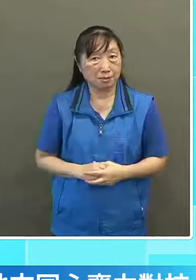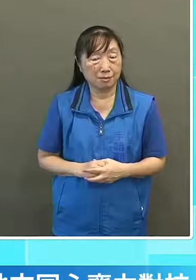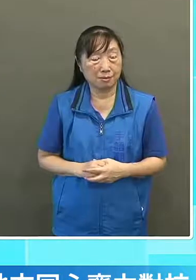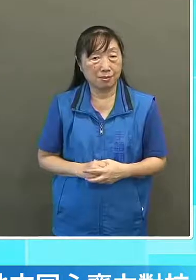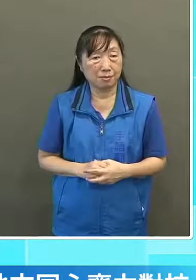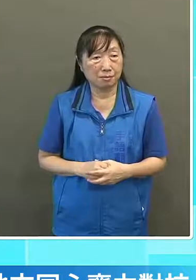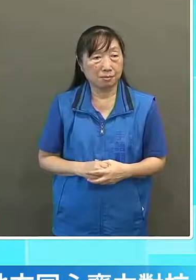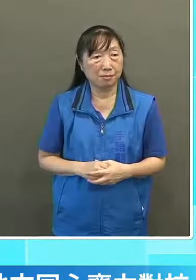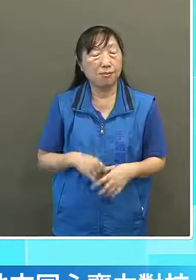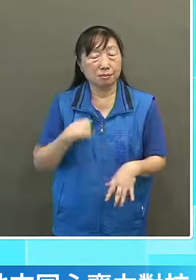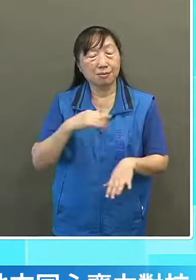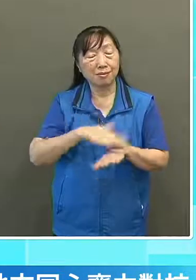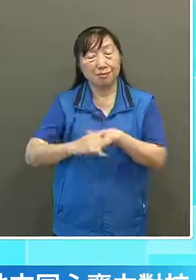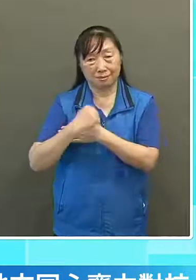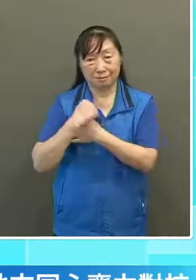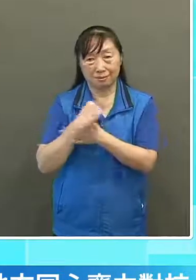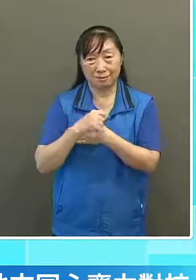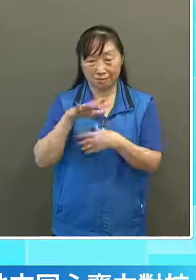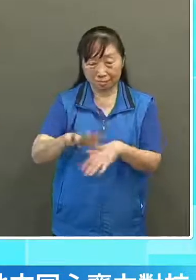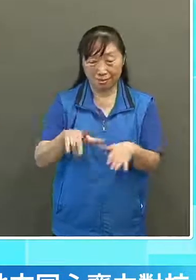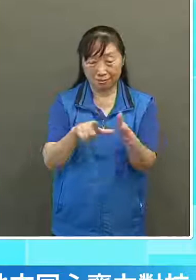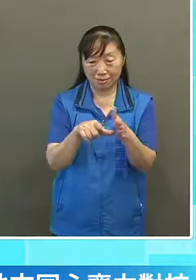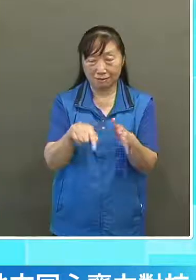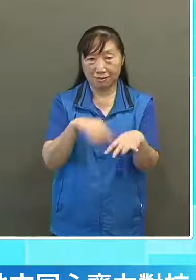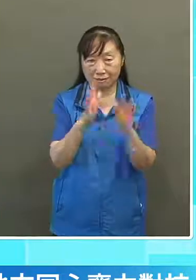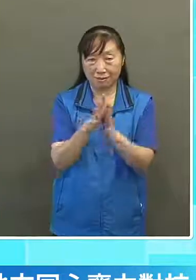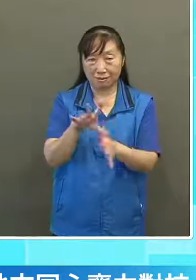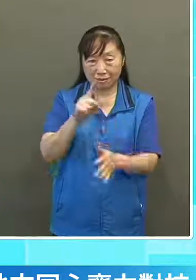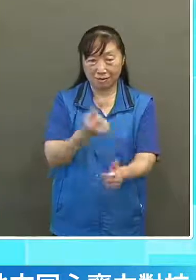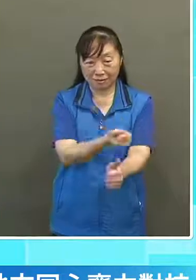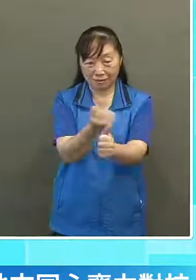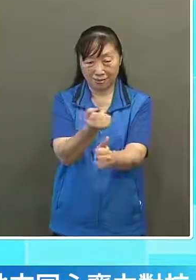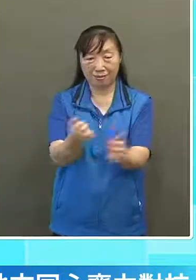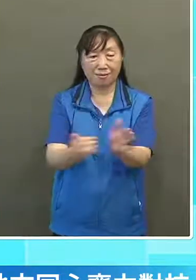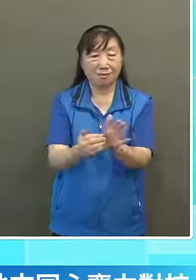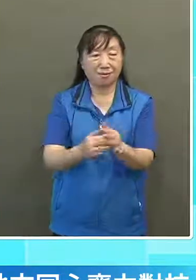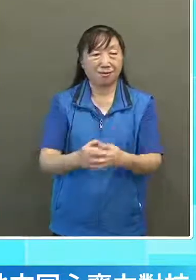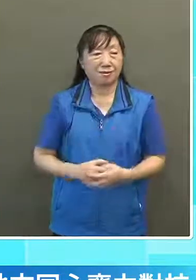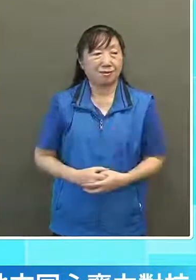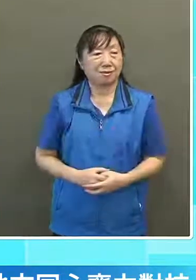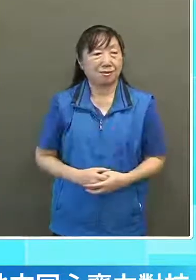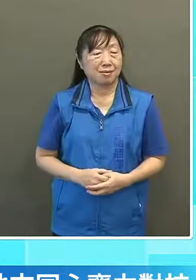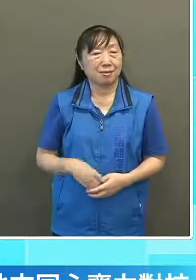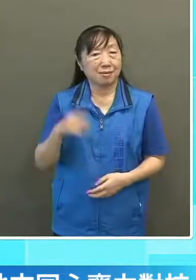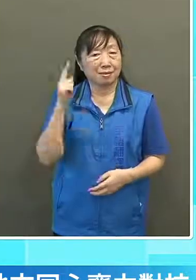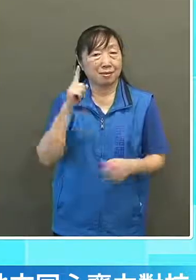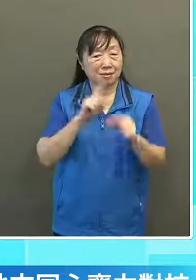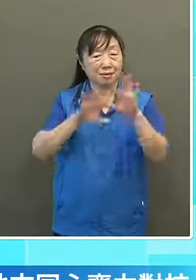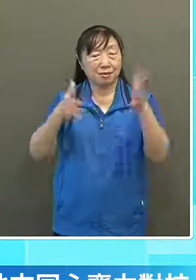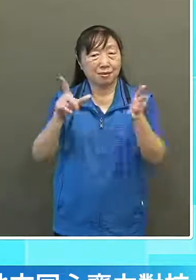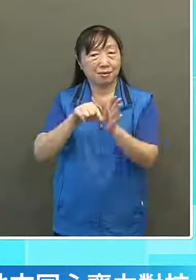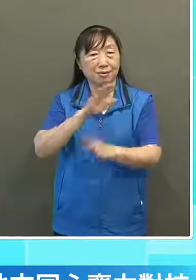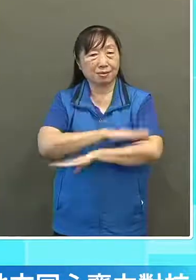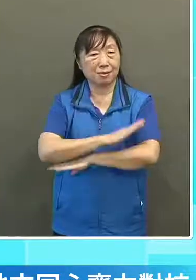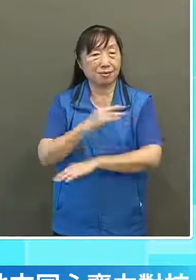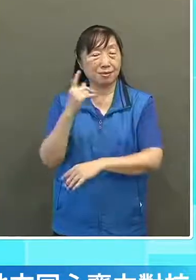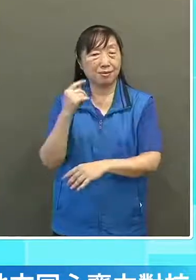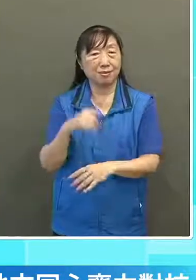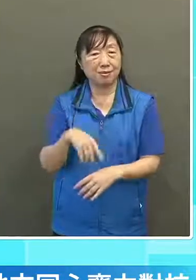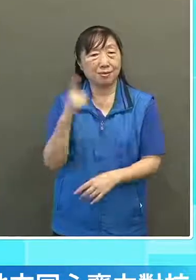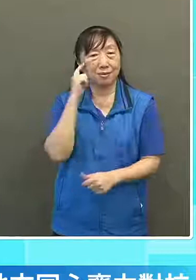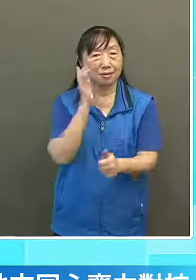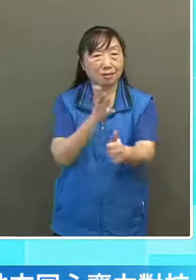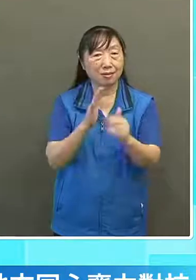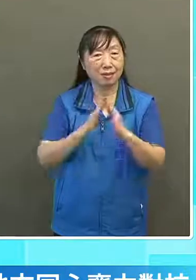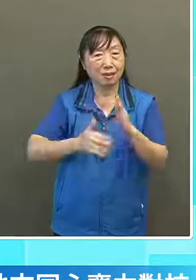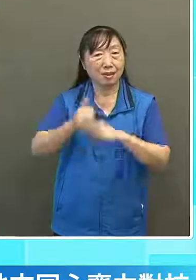我们全力以赴先把这一段疫情先锁下来，谢谢。 有请中国时报叶德正。 市长，现在目前